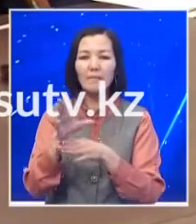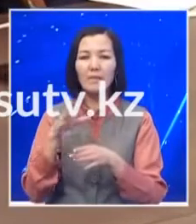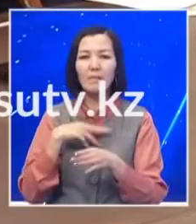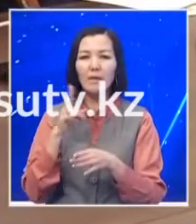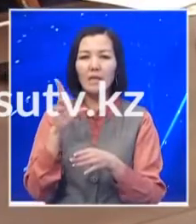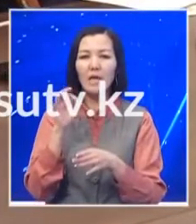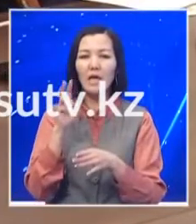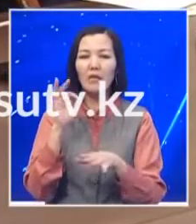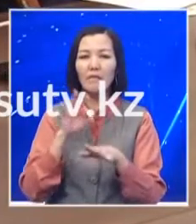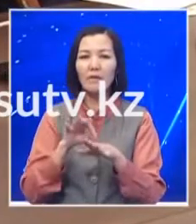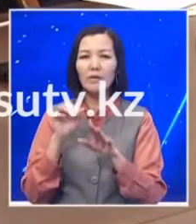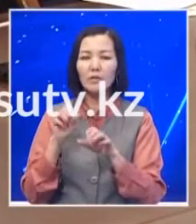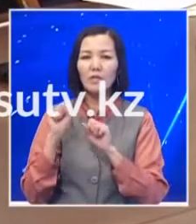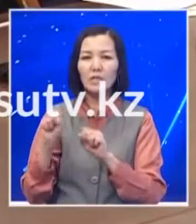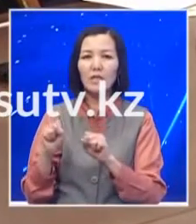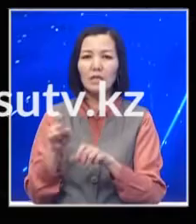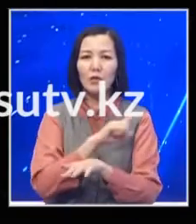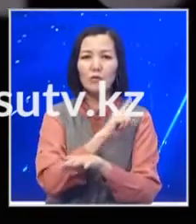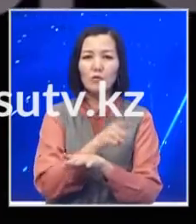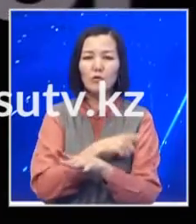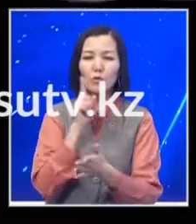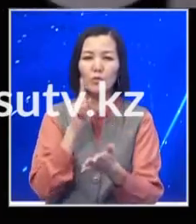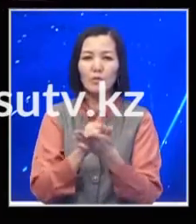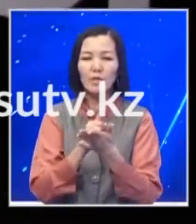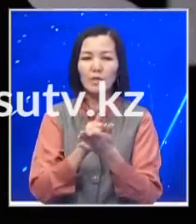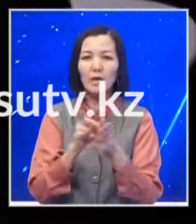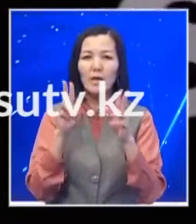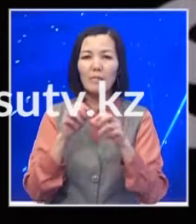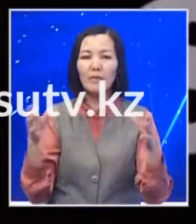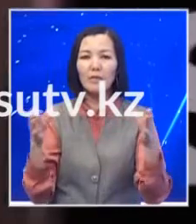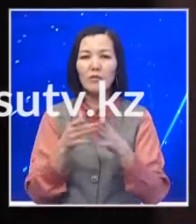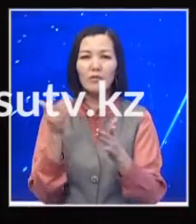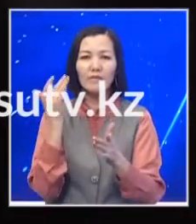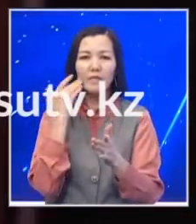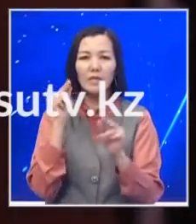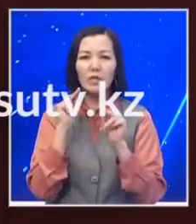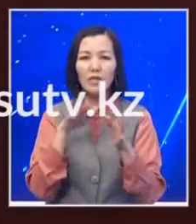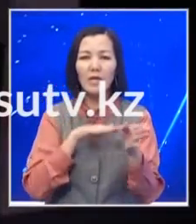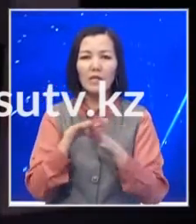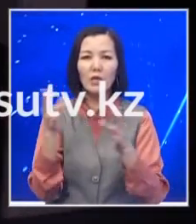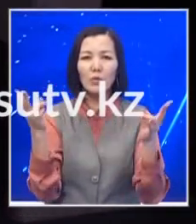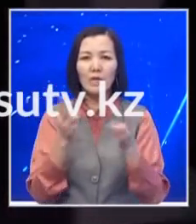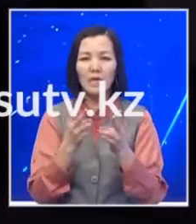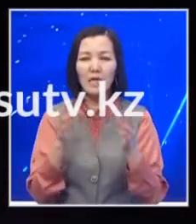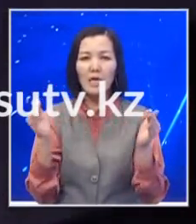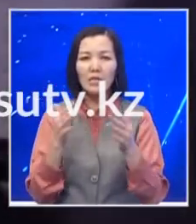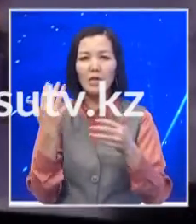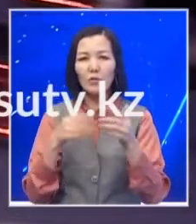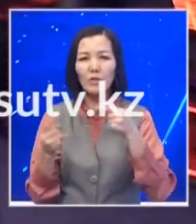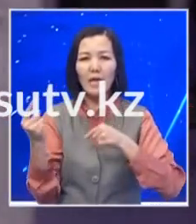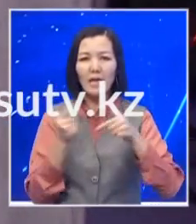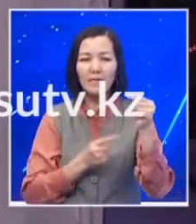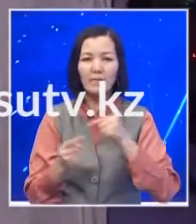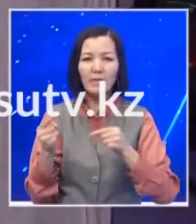корона індеттен сақтану шараларын күшейту шарт. Мониторинг топтары жұмыстарын ұдайы әрі шынайы атқаруы керек. Шағын және орта